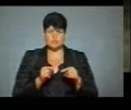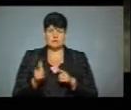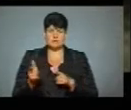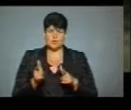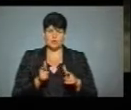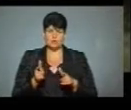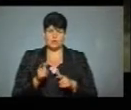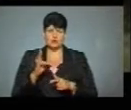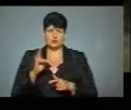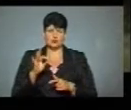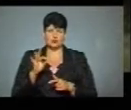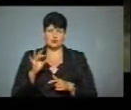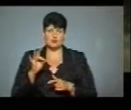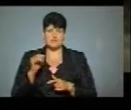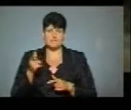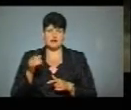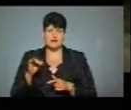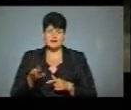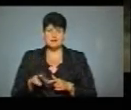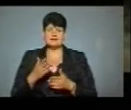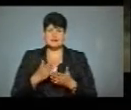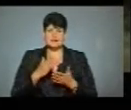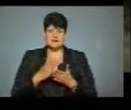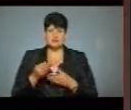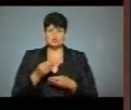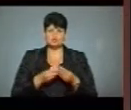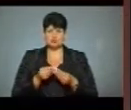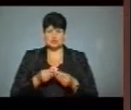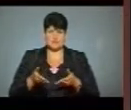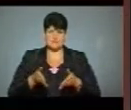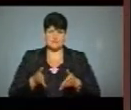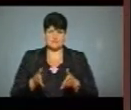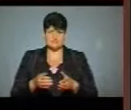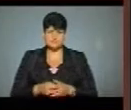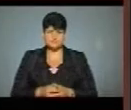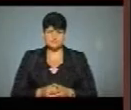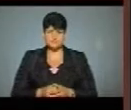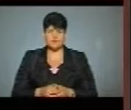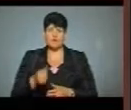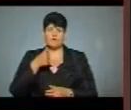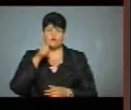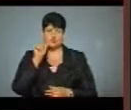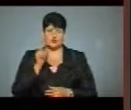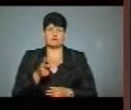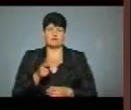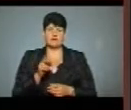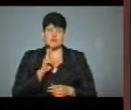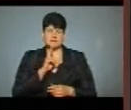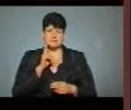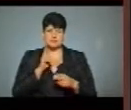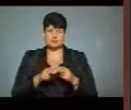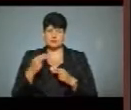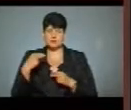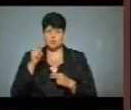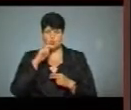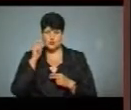в норвезьке місто Лілліхаммер, де існує штучна траса. Нагадаю, вчора в Кременці завершився чемпіонат України із